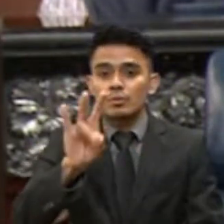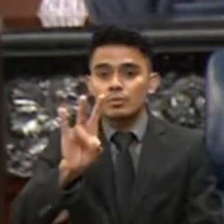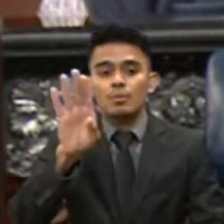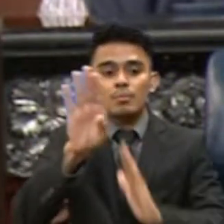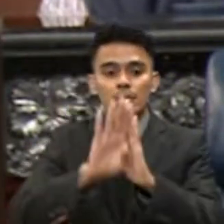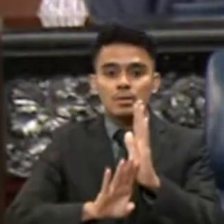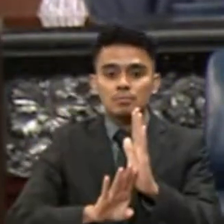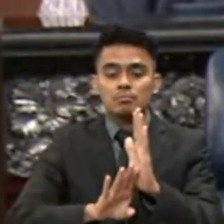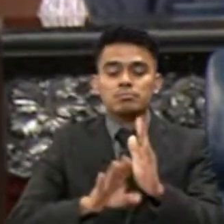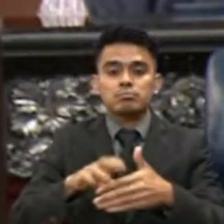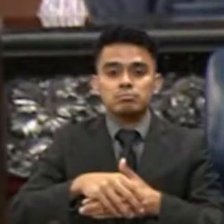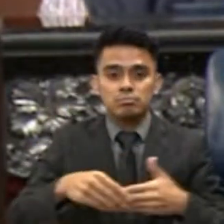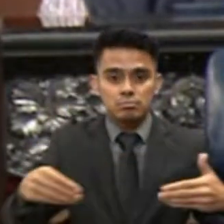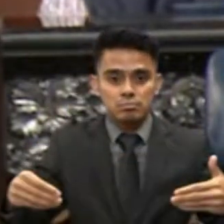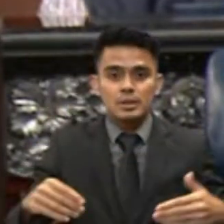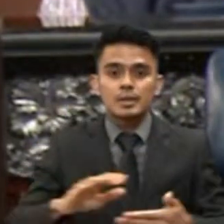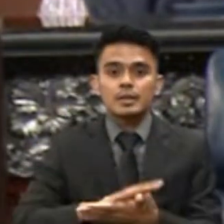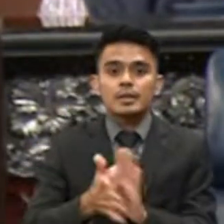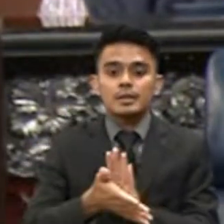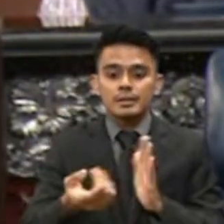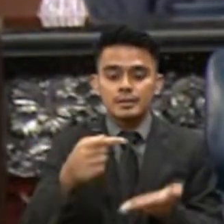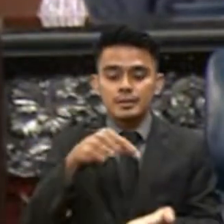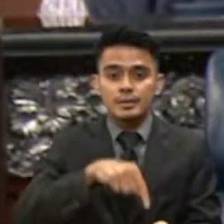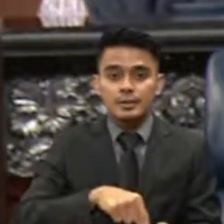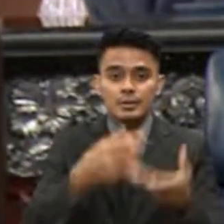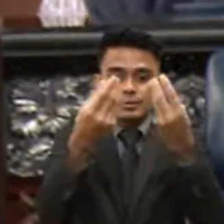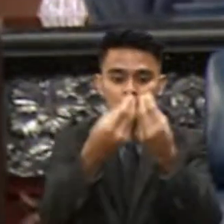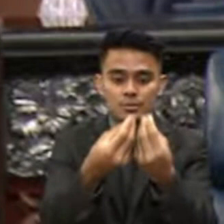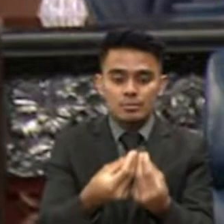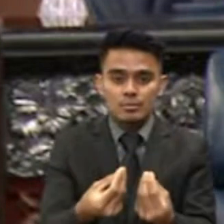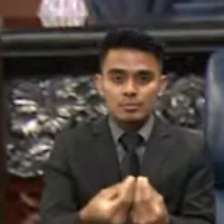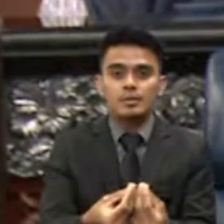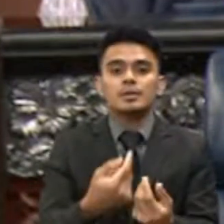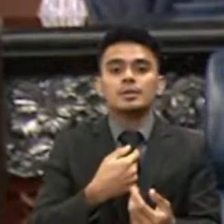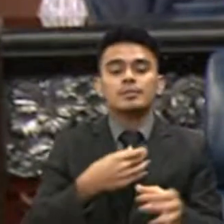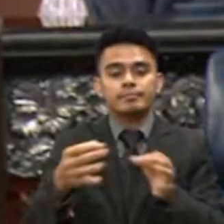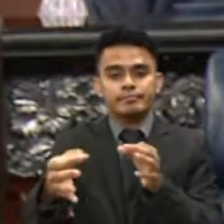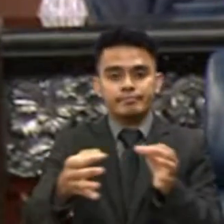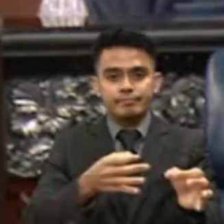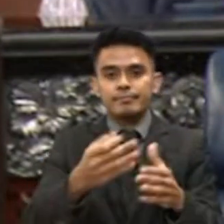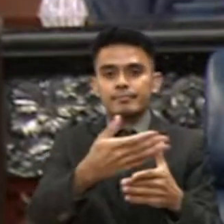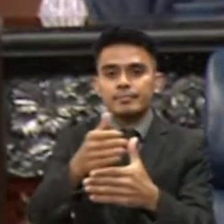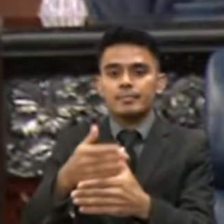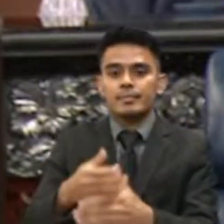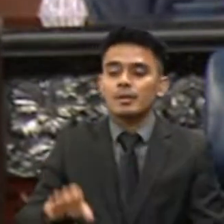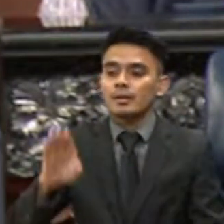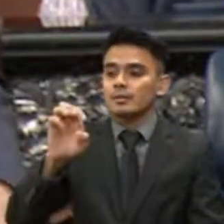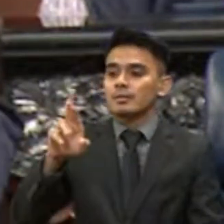billion Ringgit jadi inilah angka-angka yang saya inginkan